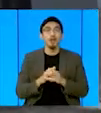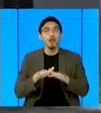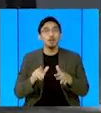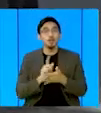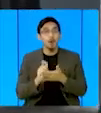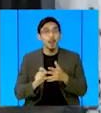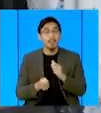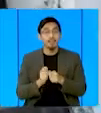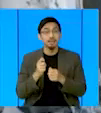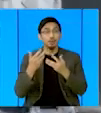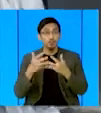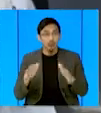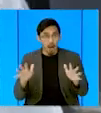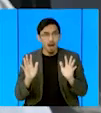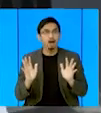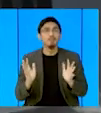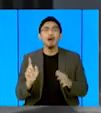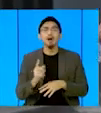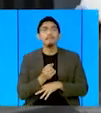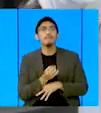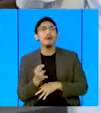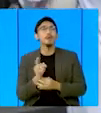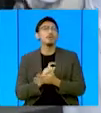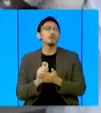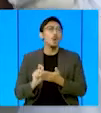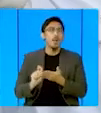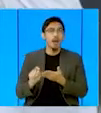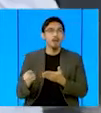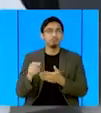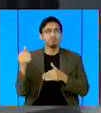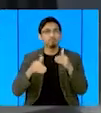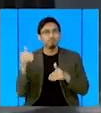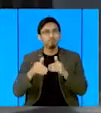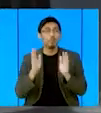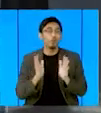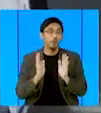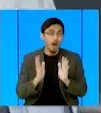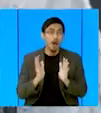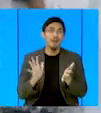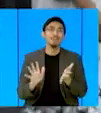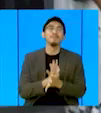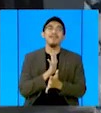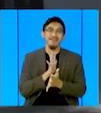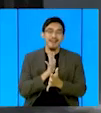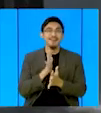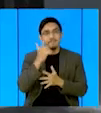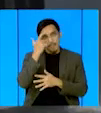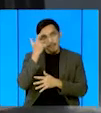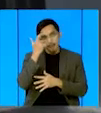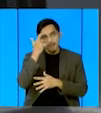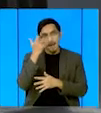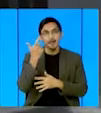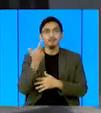ya. Ini sudah beberapa sekolah dari sekolah-sekolah itu sudah pada datang ke sini untuk bisa mengenal